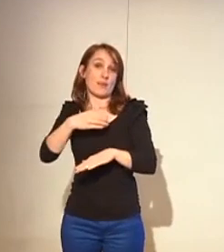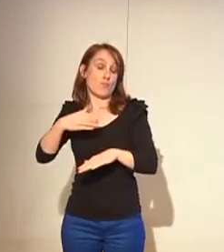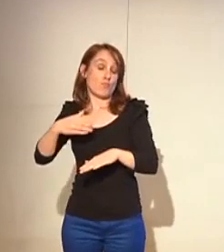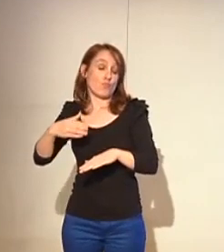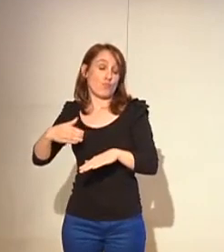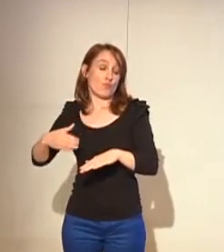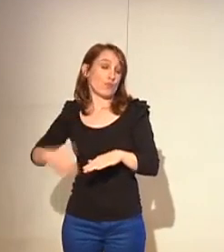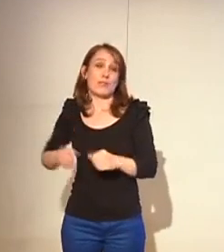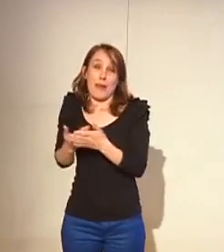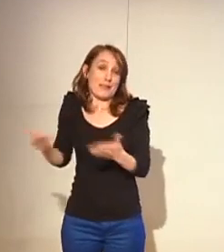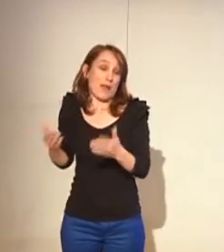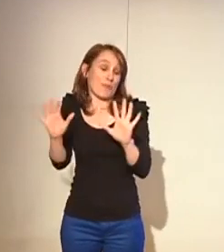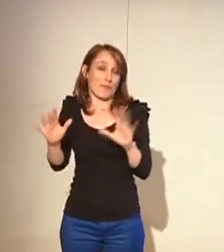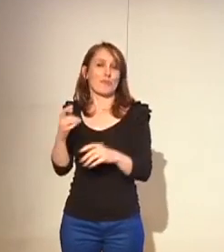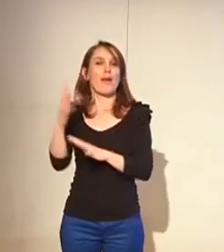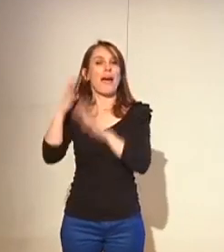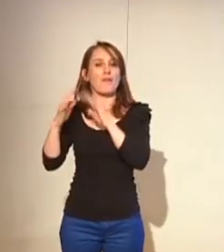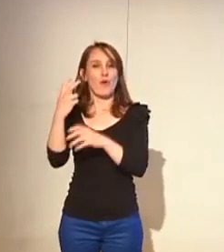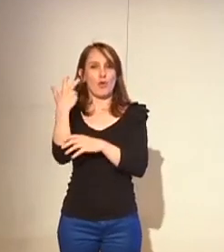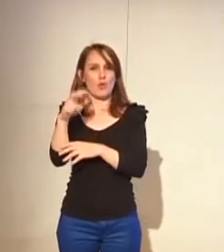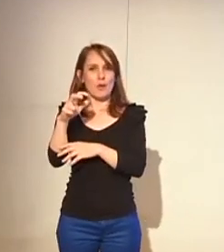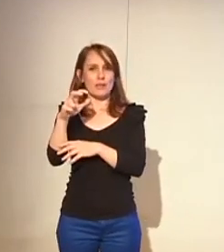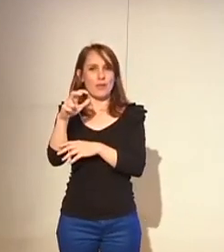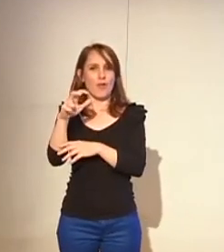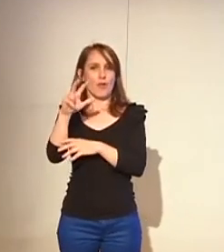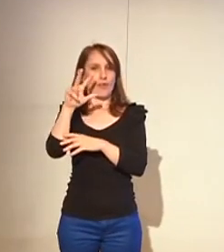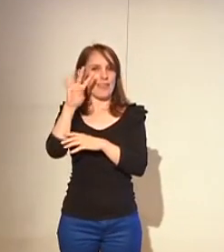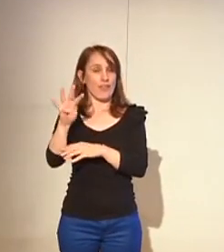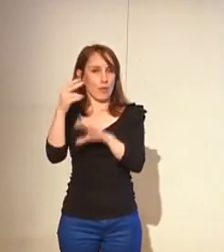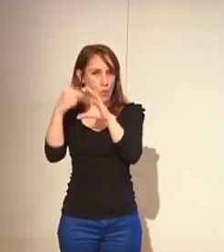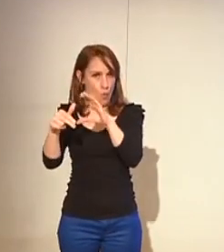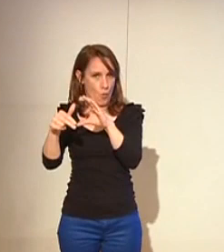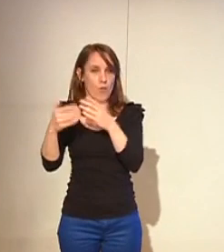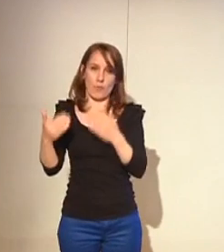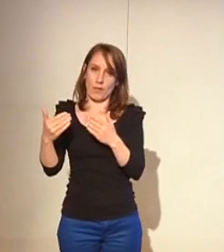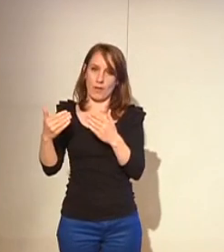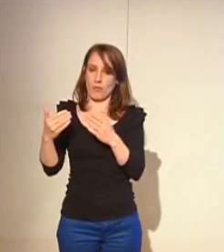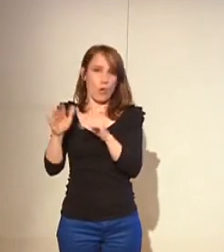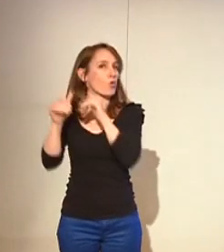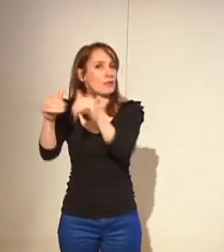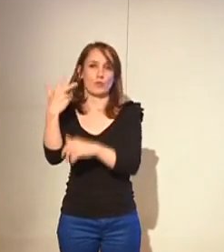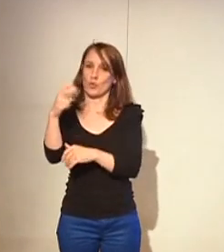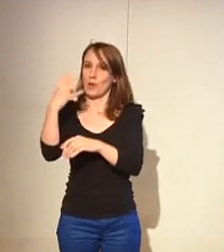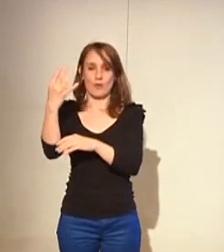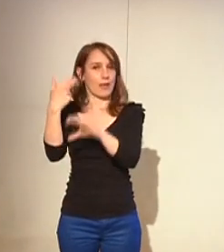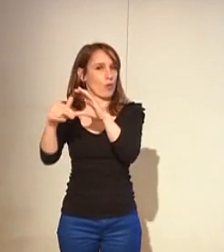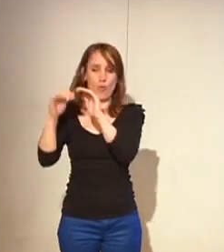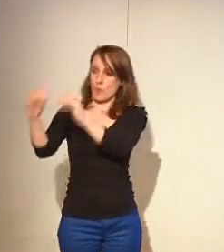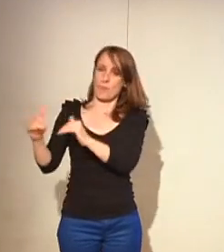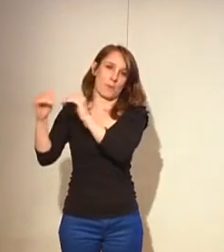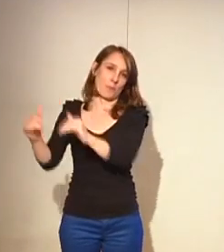avait 304 € je sais pas quelle terminologie adopté pour cela et aura toujours 304 € dans le mandat